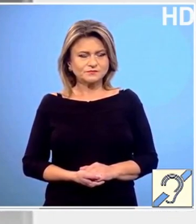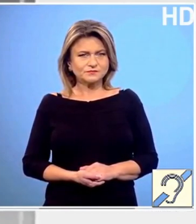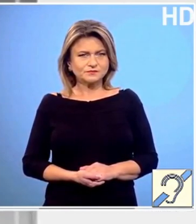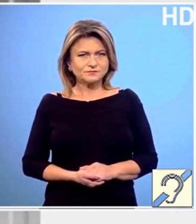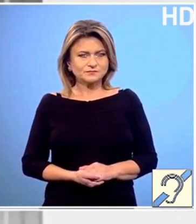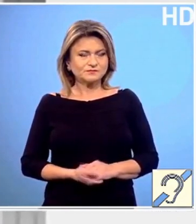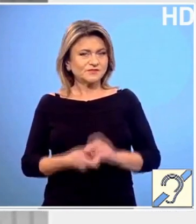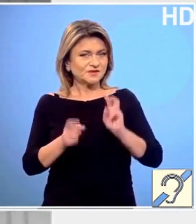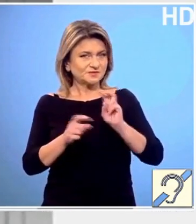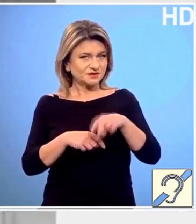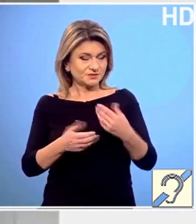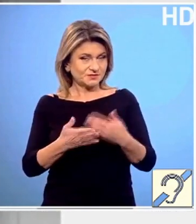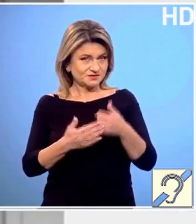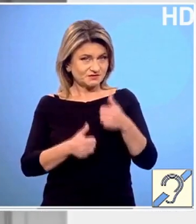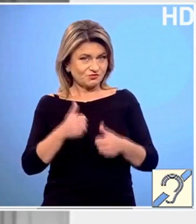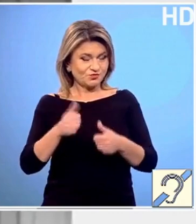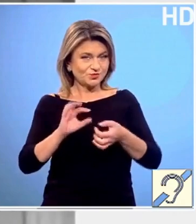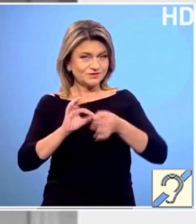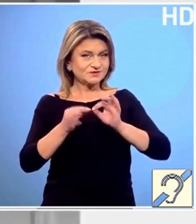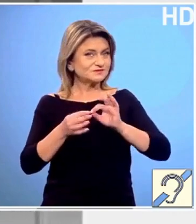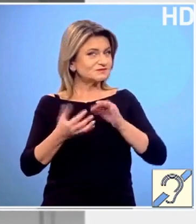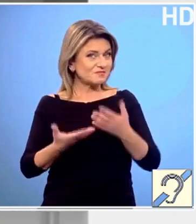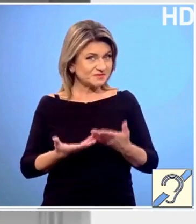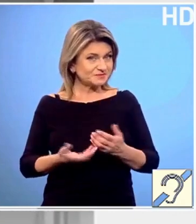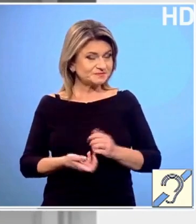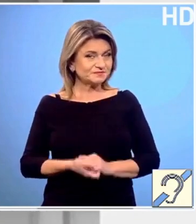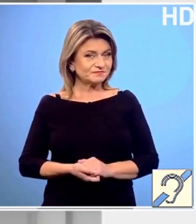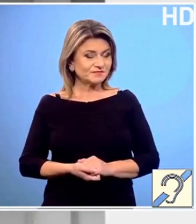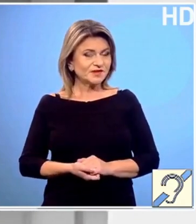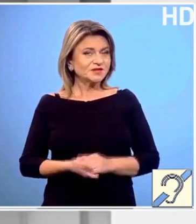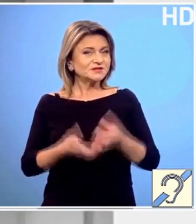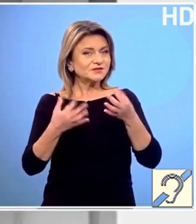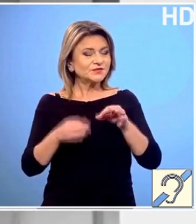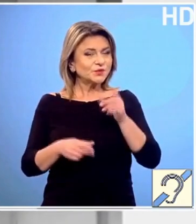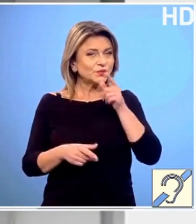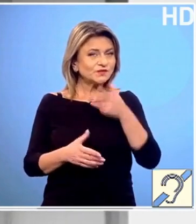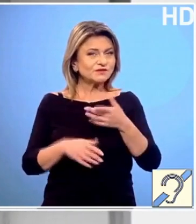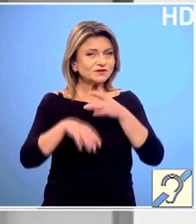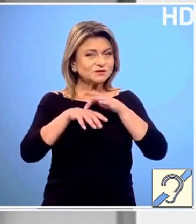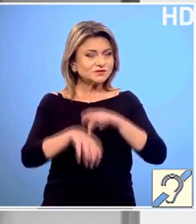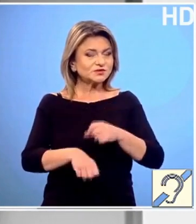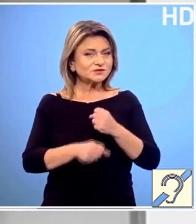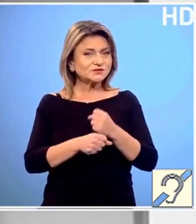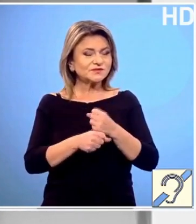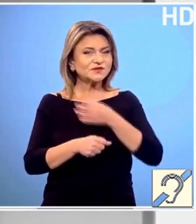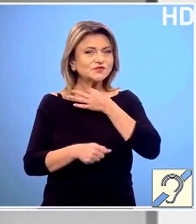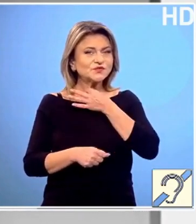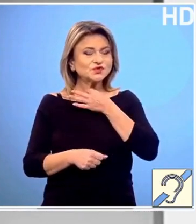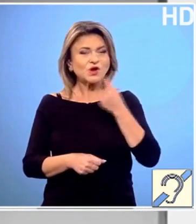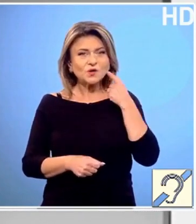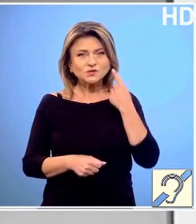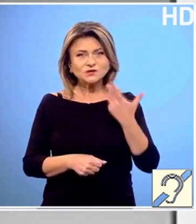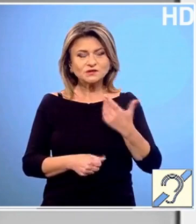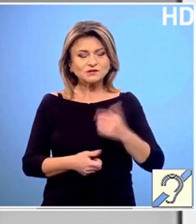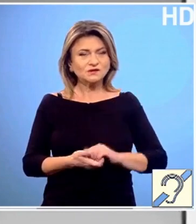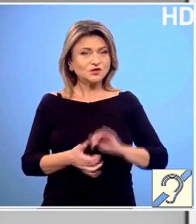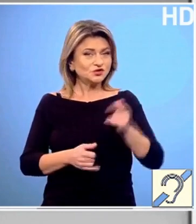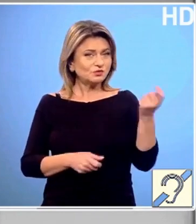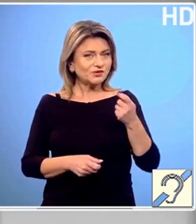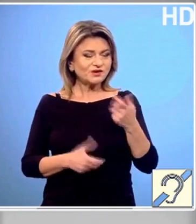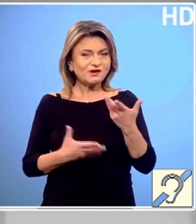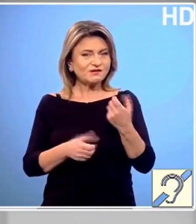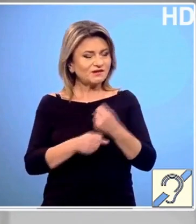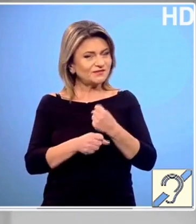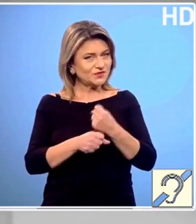Să participi la un astfel de concurs înseamnă să te duci undeva, să încerci să-ți faci voce auzită și mai mult prin proiectele efective pe